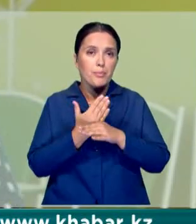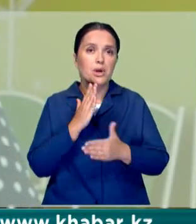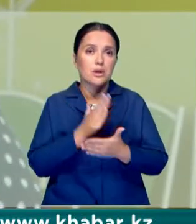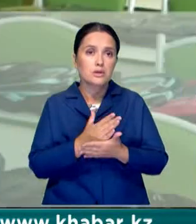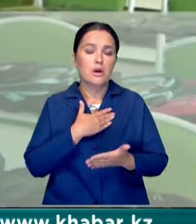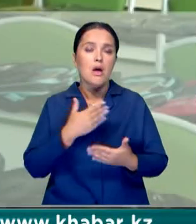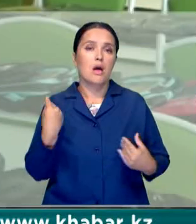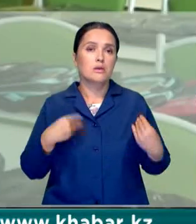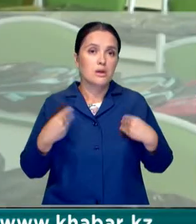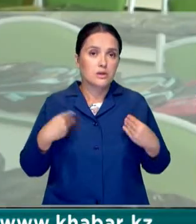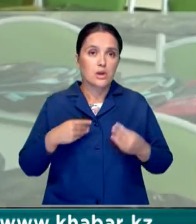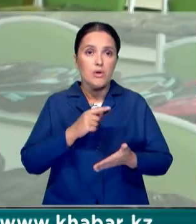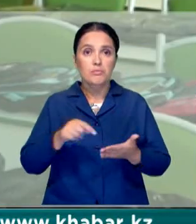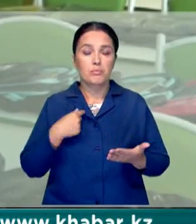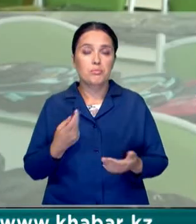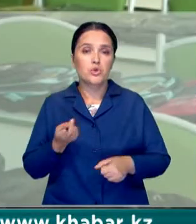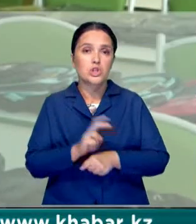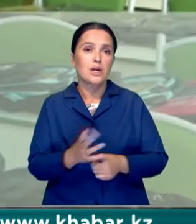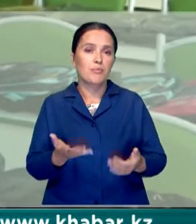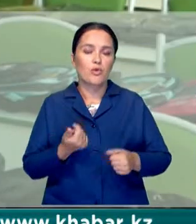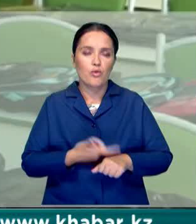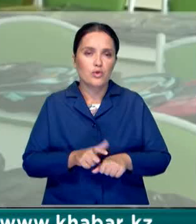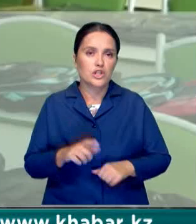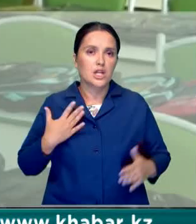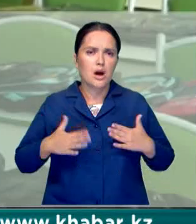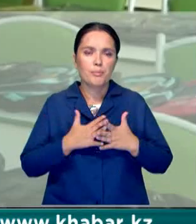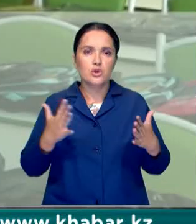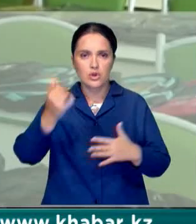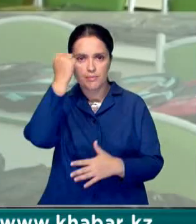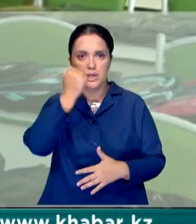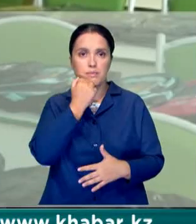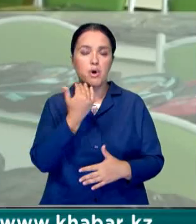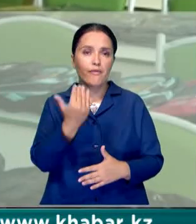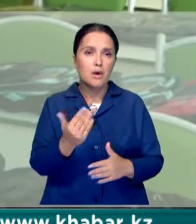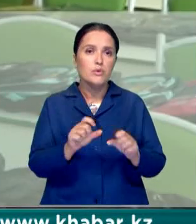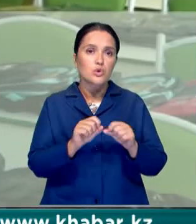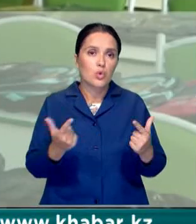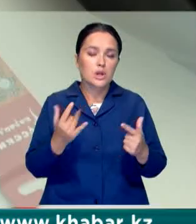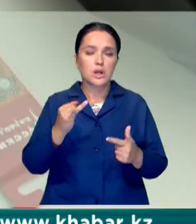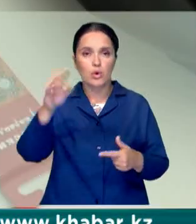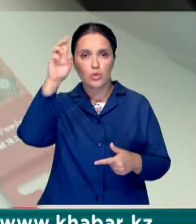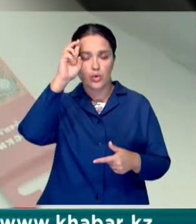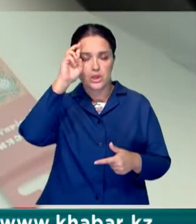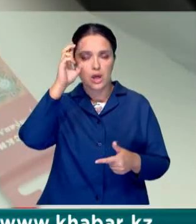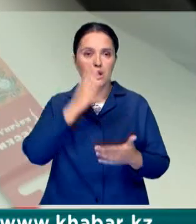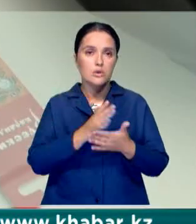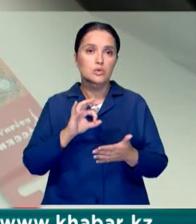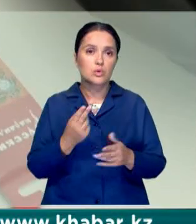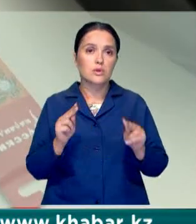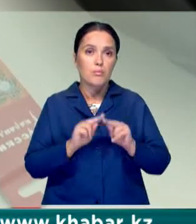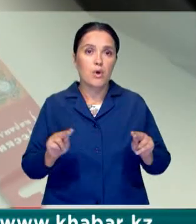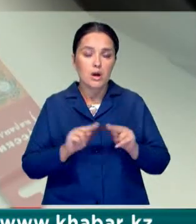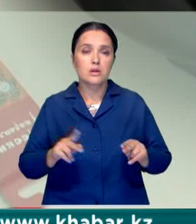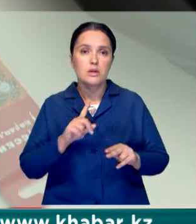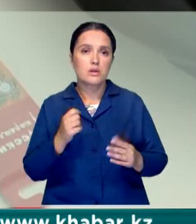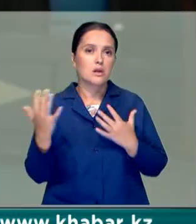вот одежда. Мы пришли, получили, очень рады. Большое спасибо школе, большое спасибо акимату, соцпедагогу за